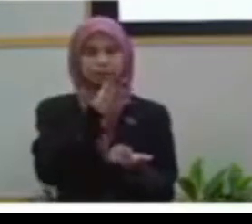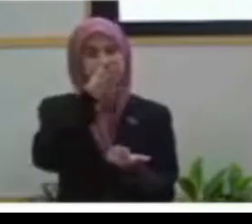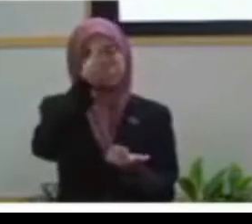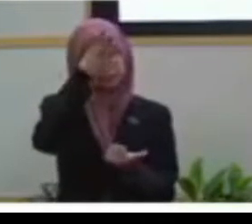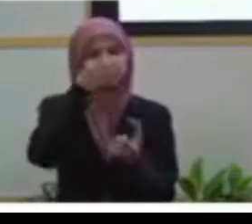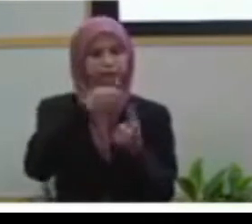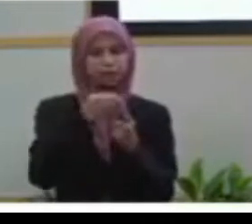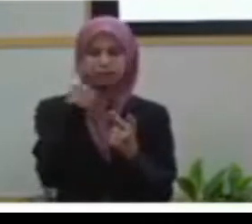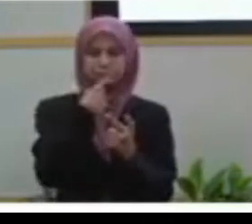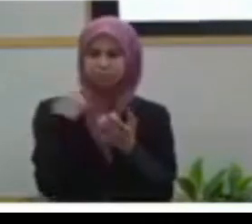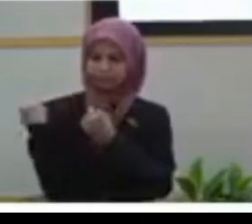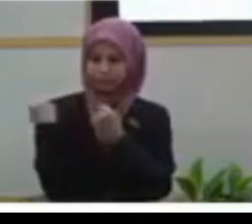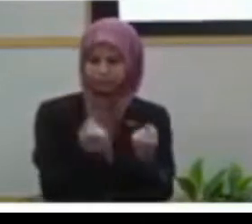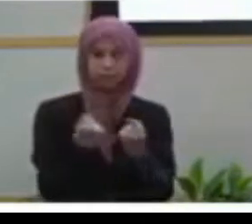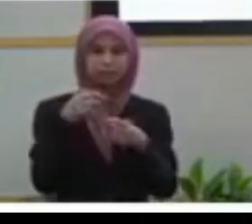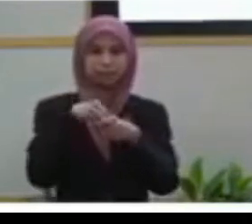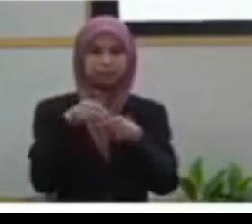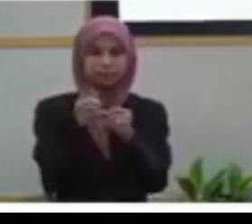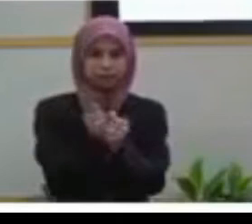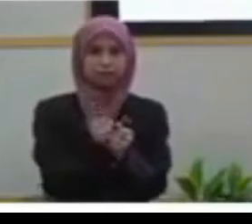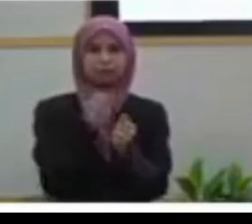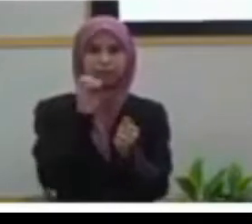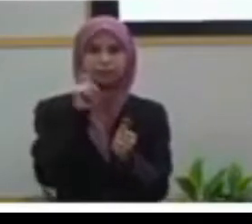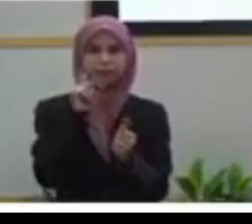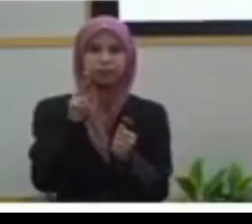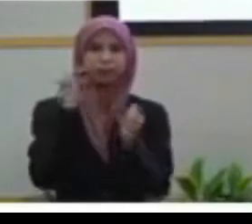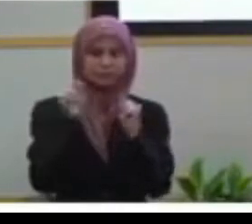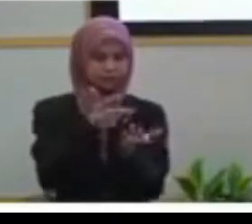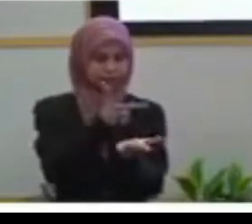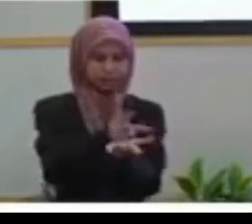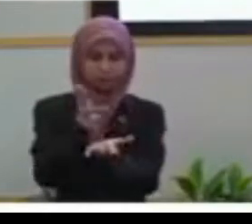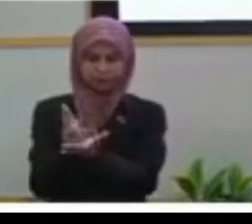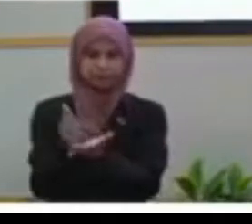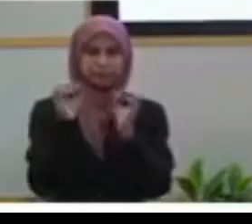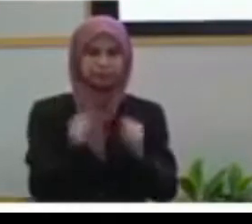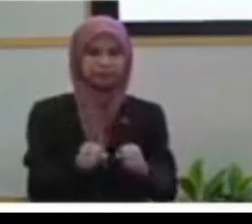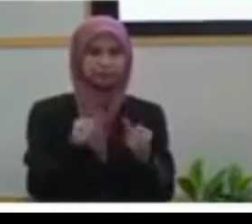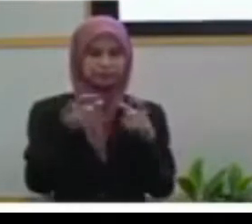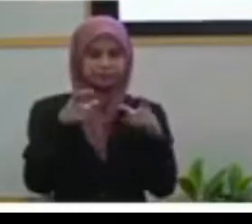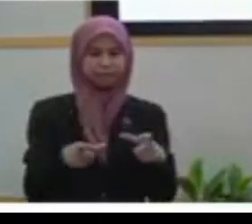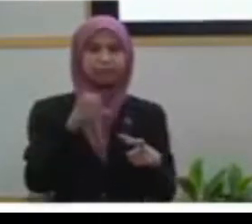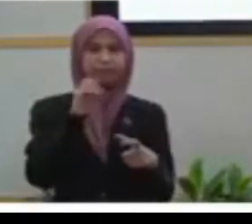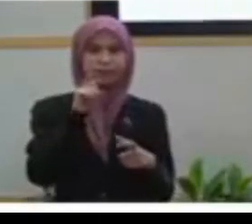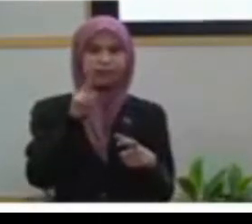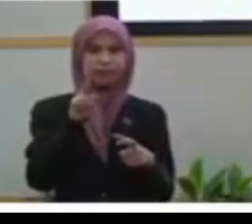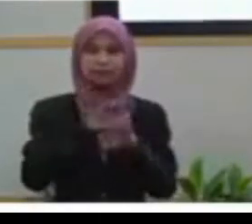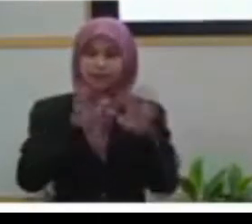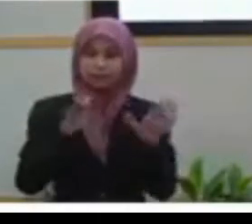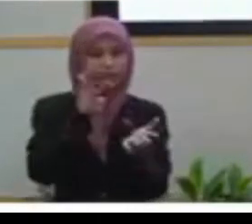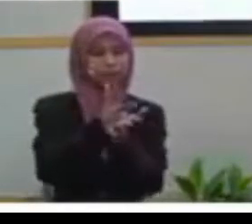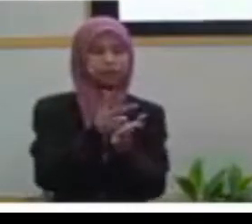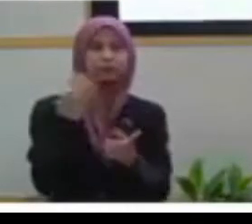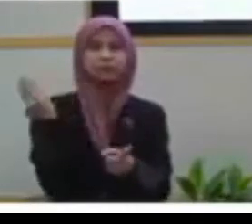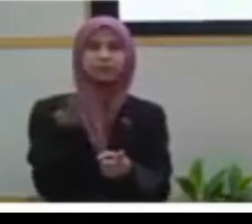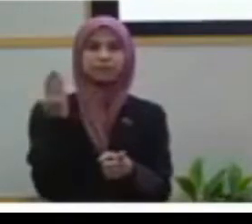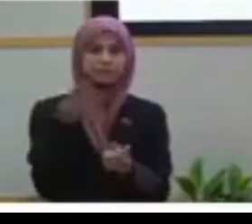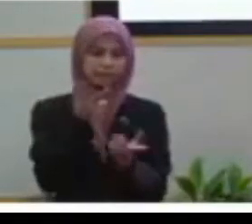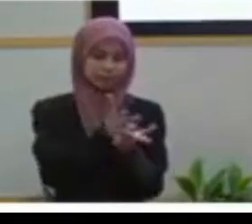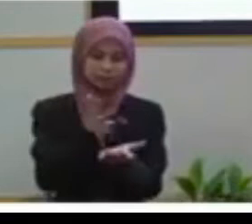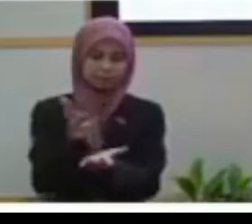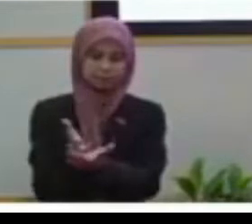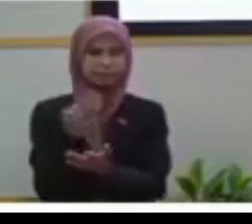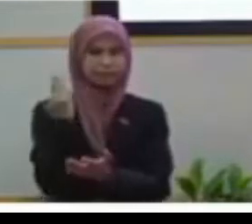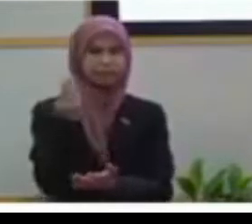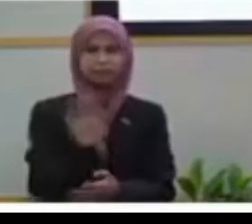membawa OKU, letaklah di tempat letak kereta OKU. Jangan letak di tempat letak